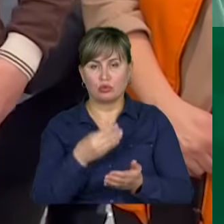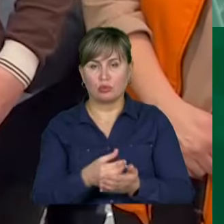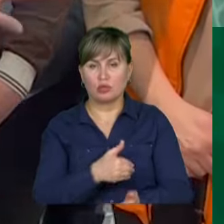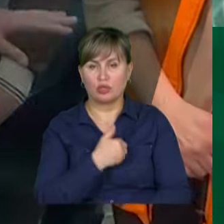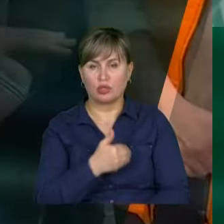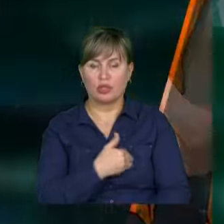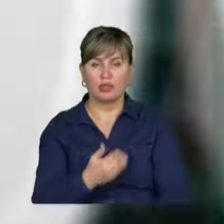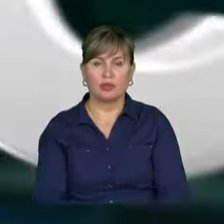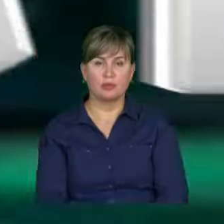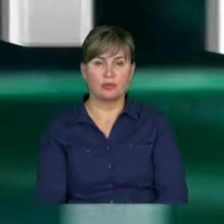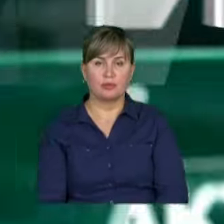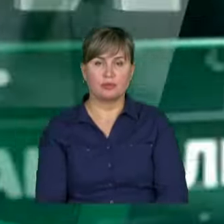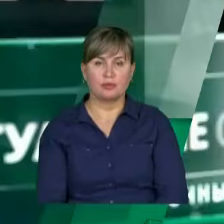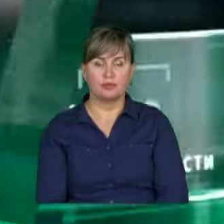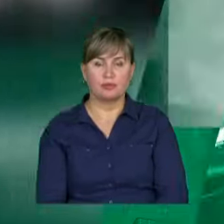собственному желанию?